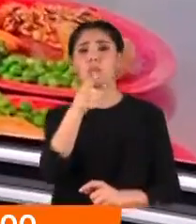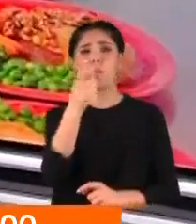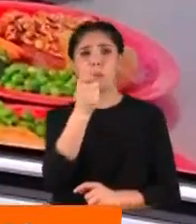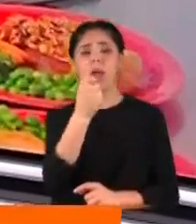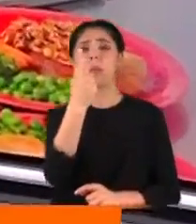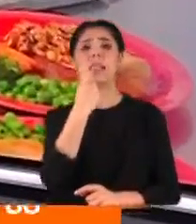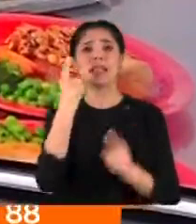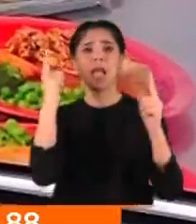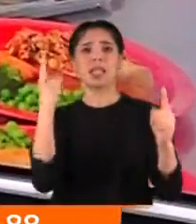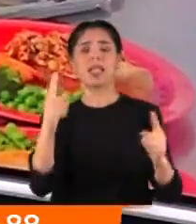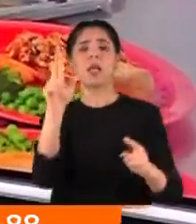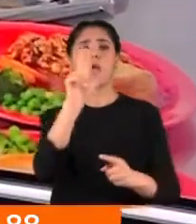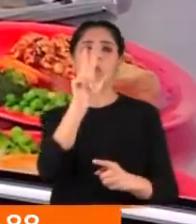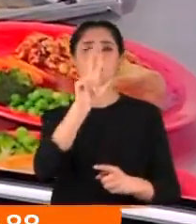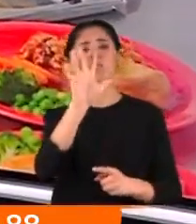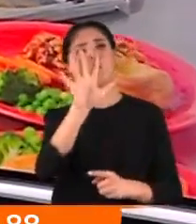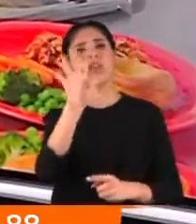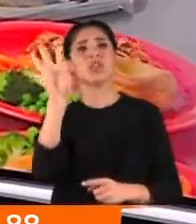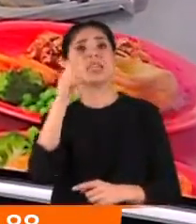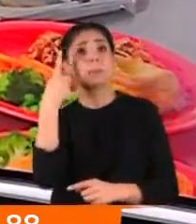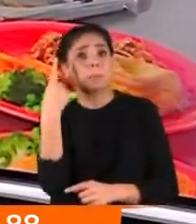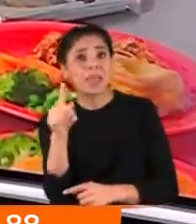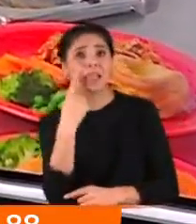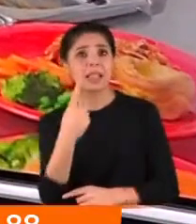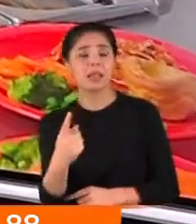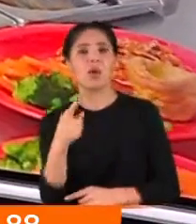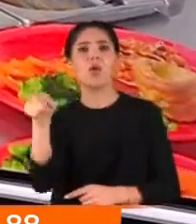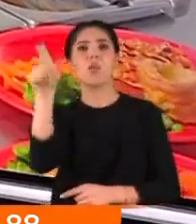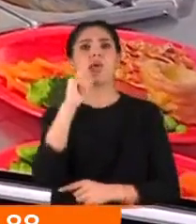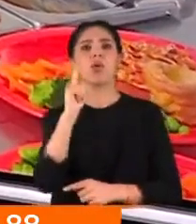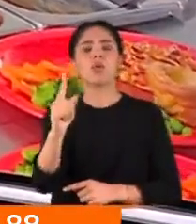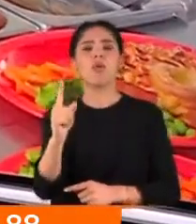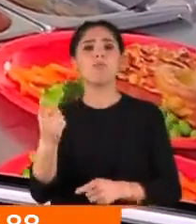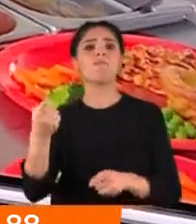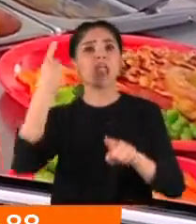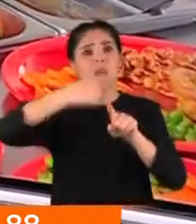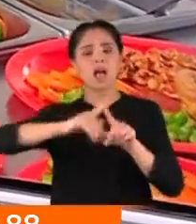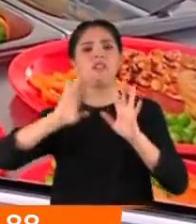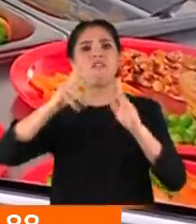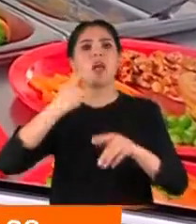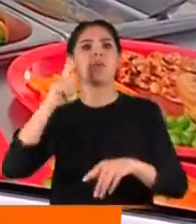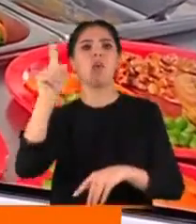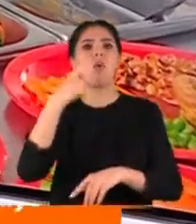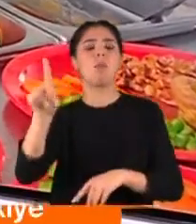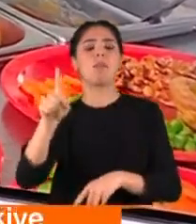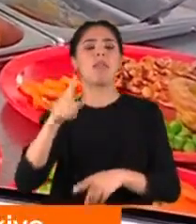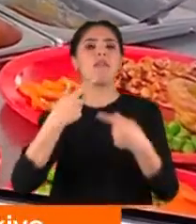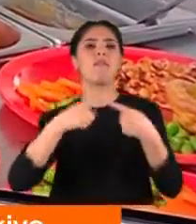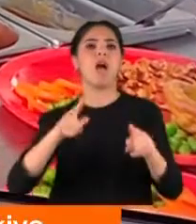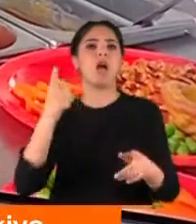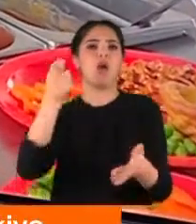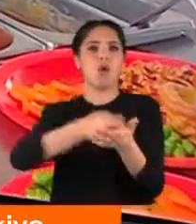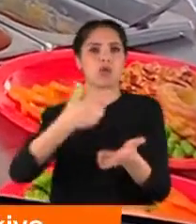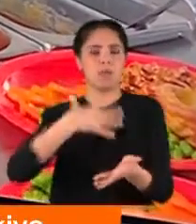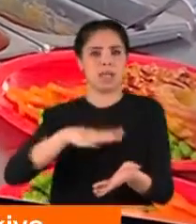bin liraya kadar çıkıyor. Yemek ücreti haricinde de etkinlik adı altında 10 bin liraya varan fark ödemeleri isteniyor velilerden.